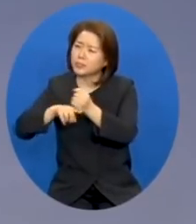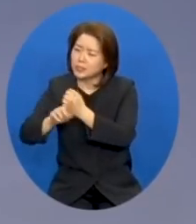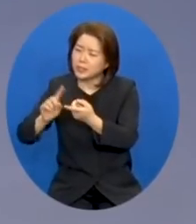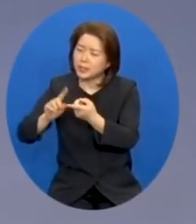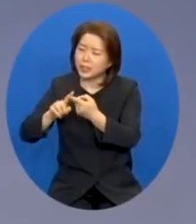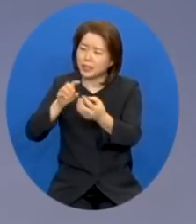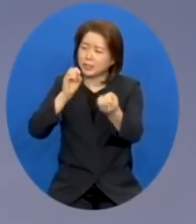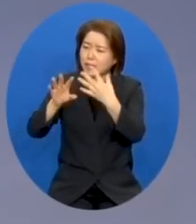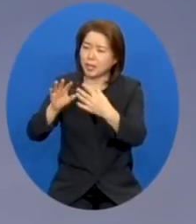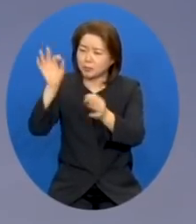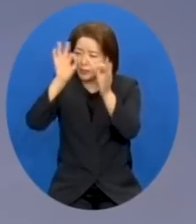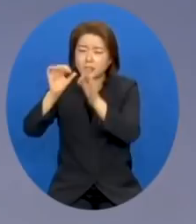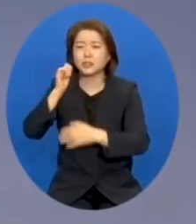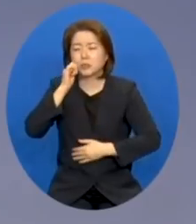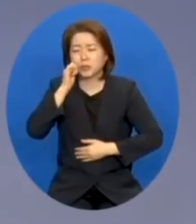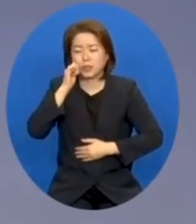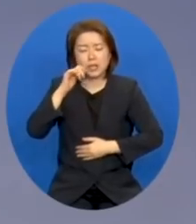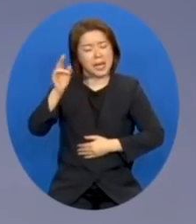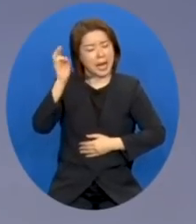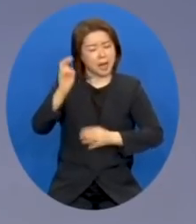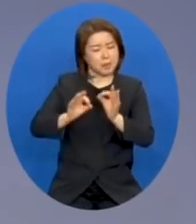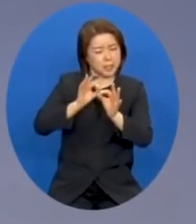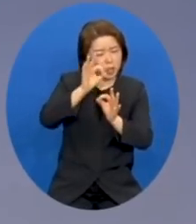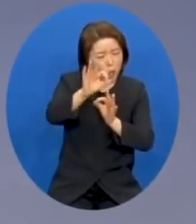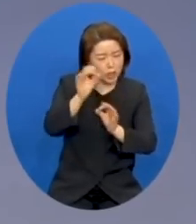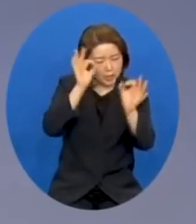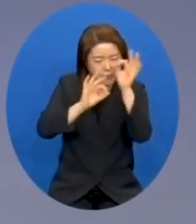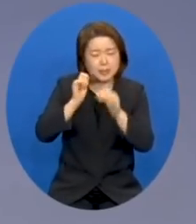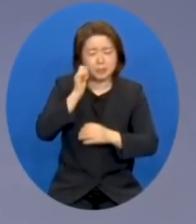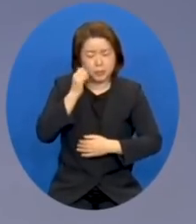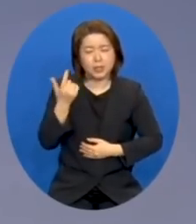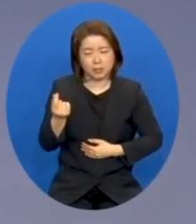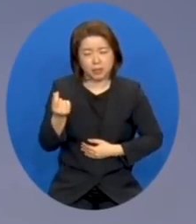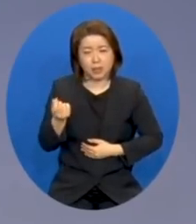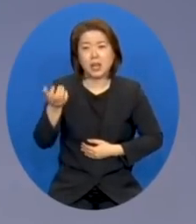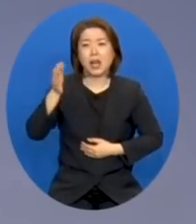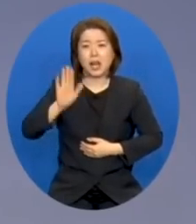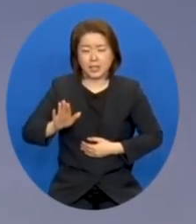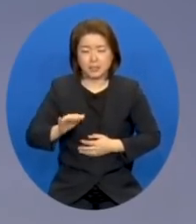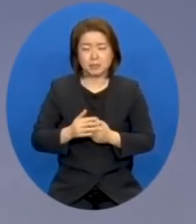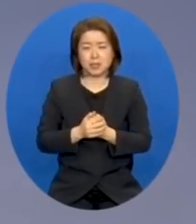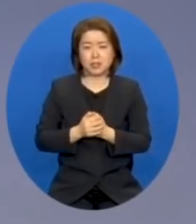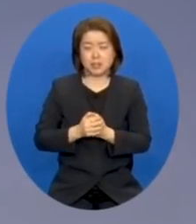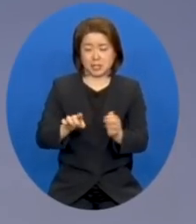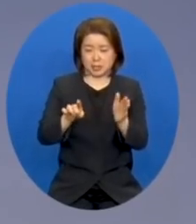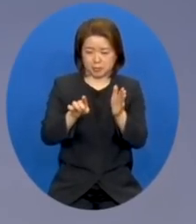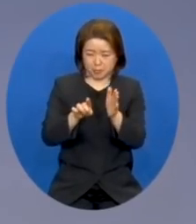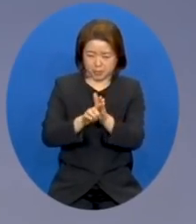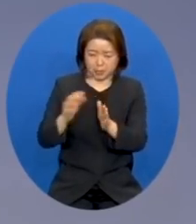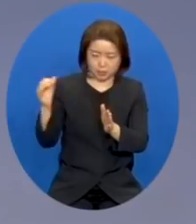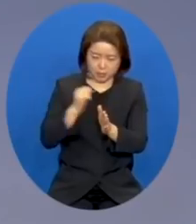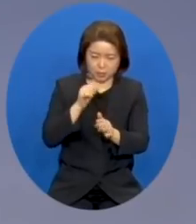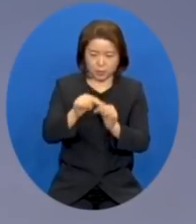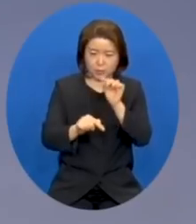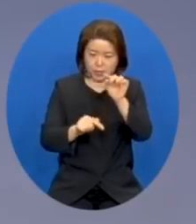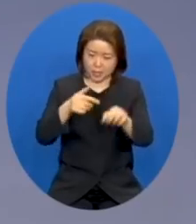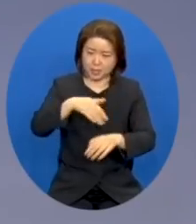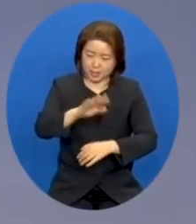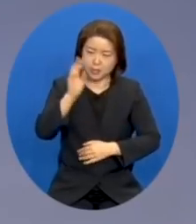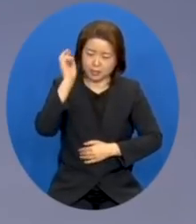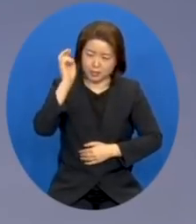못했고 영원히 찾지 못할 듯 합니다 그래도 믿음으로 나아가야 하겠죠